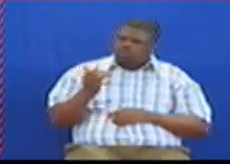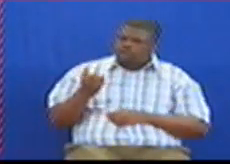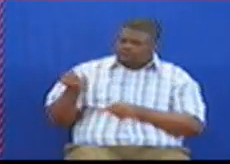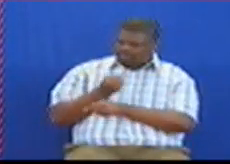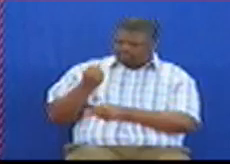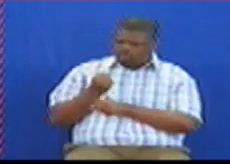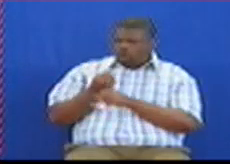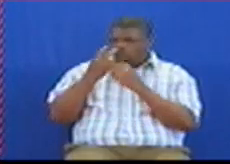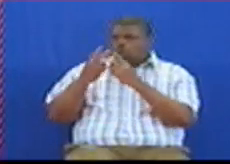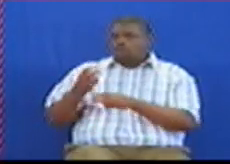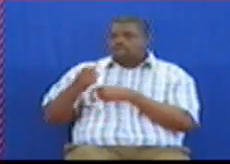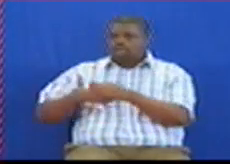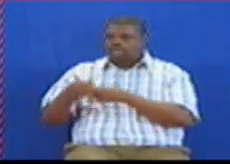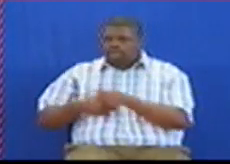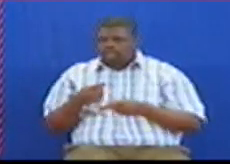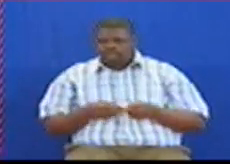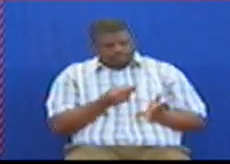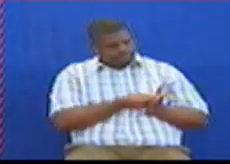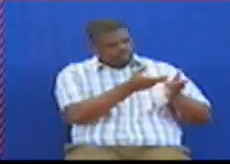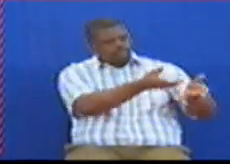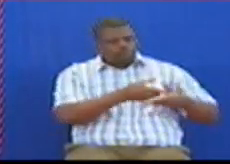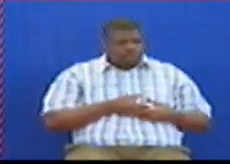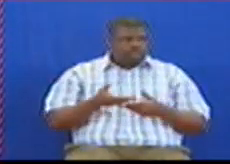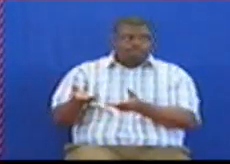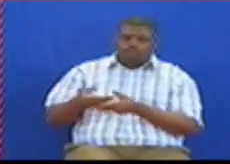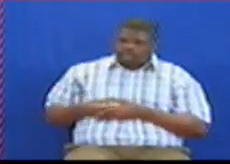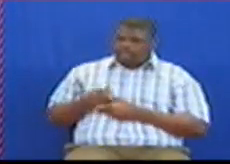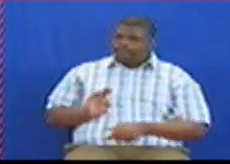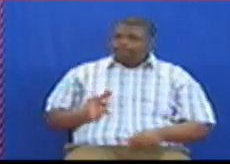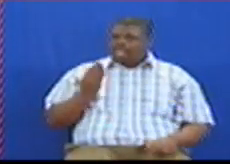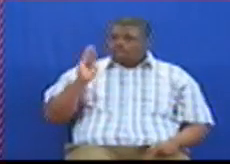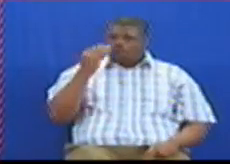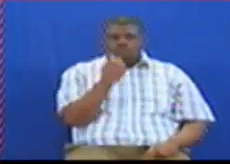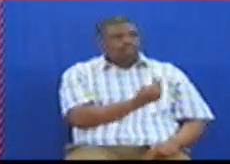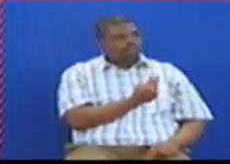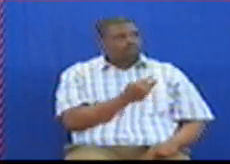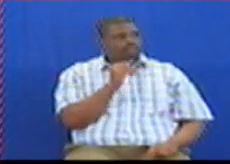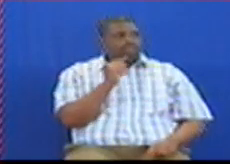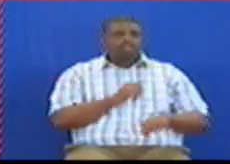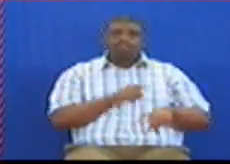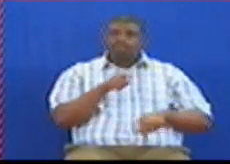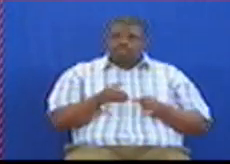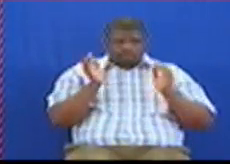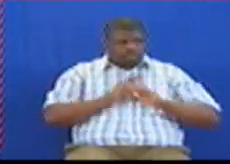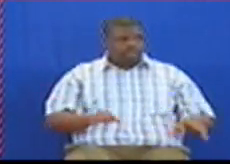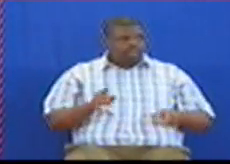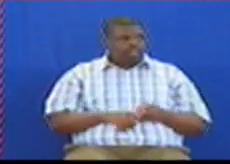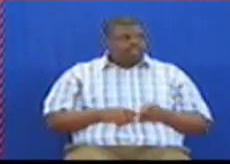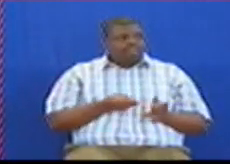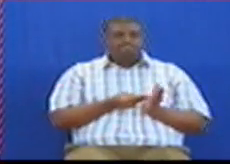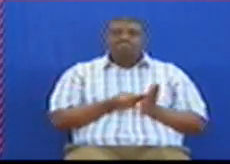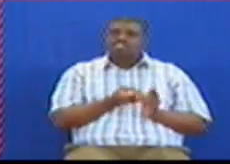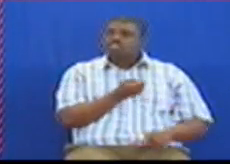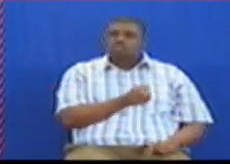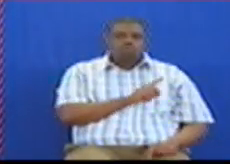yanayofanywa. Tumeendelea kupokea fedha, tumepokea takriban bilioni 3 katika kipindi hichi ambacho tunamaliza. Si fedha ndogo, ni